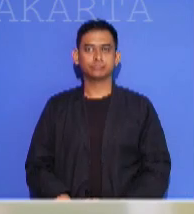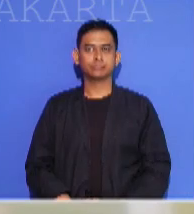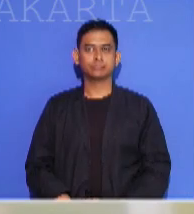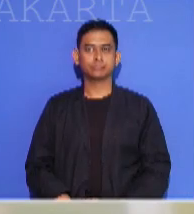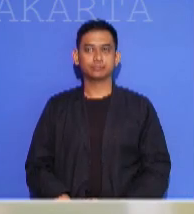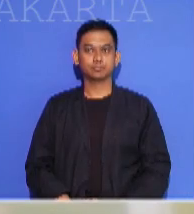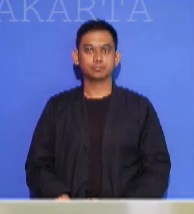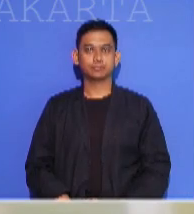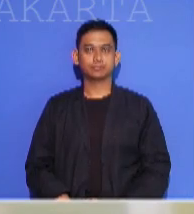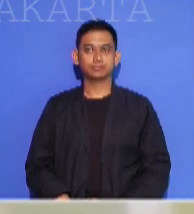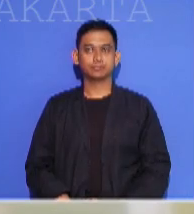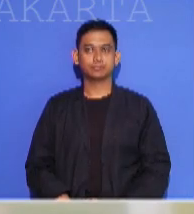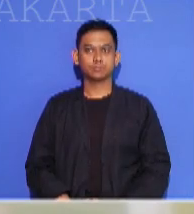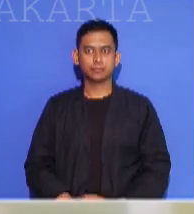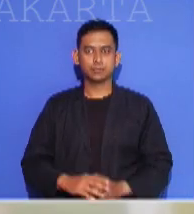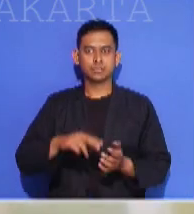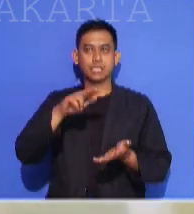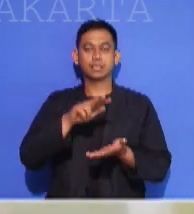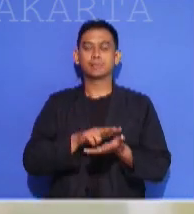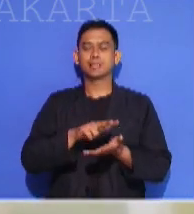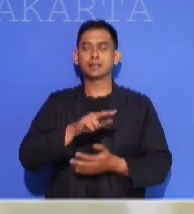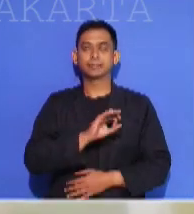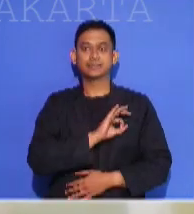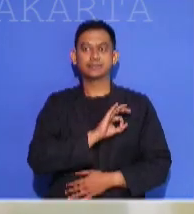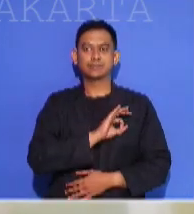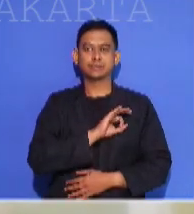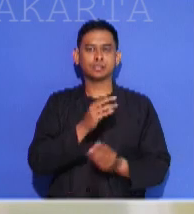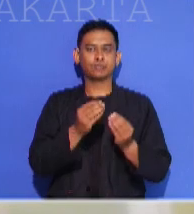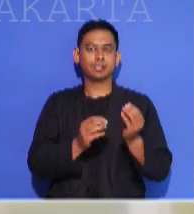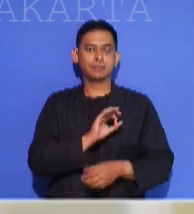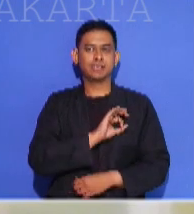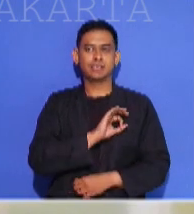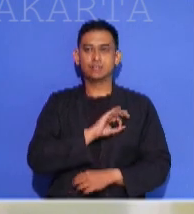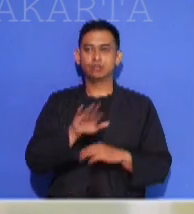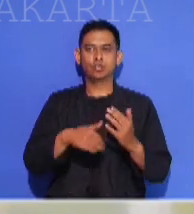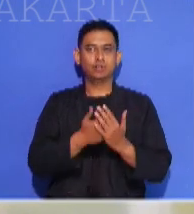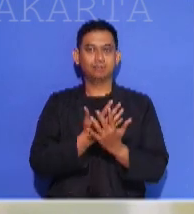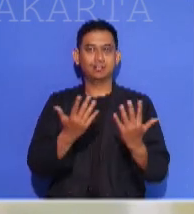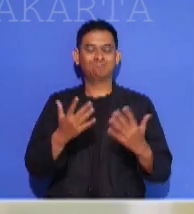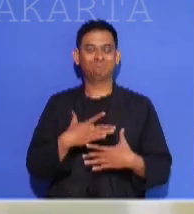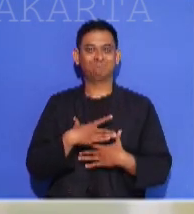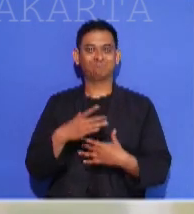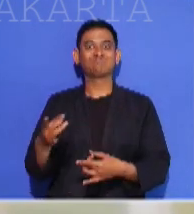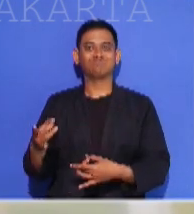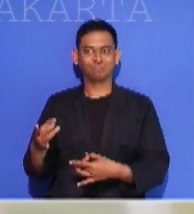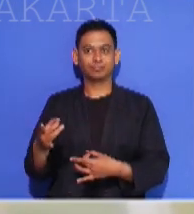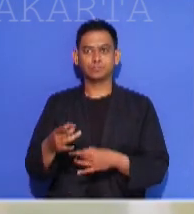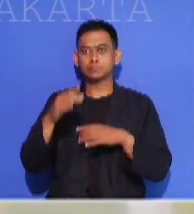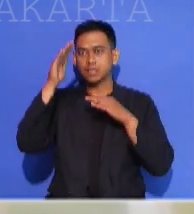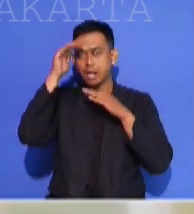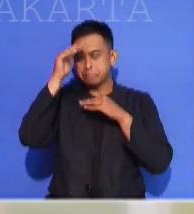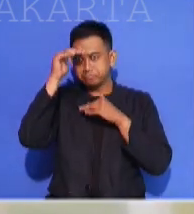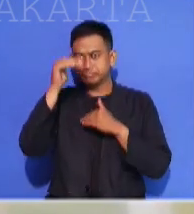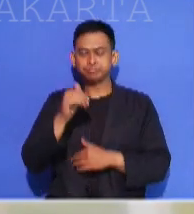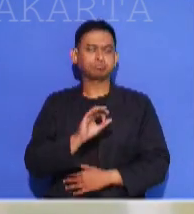prosesi pelantikan presiden dan wakil presiden 2024 disambut antusias kalangan masyarakat mereka berharap presiden dan wakil